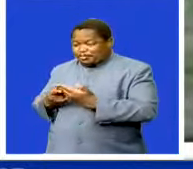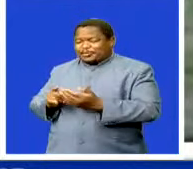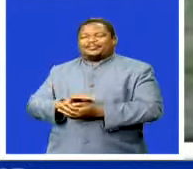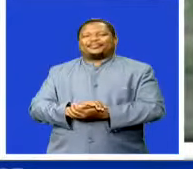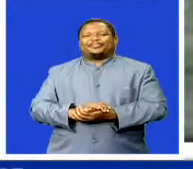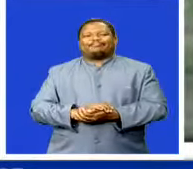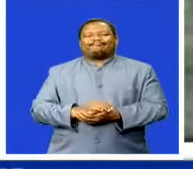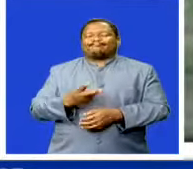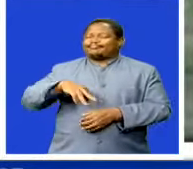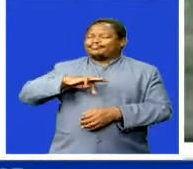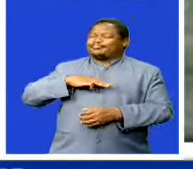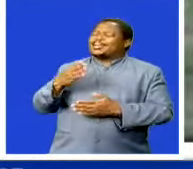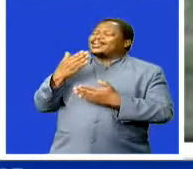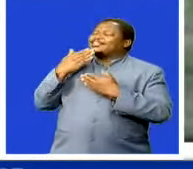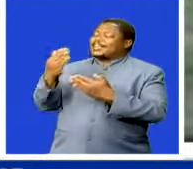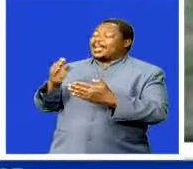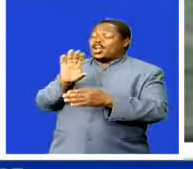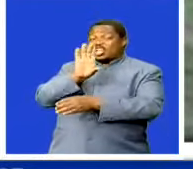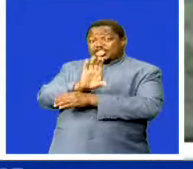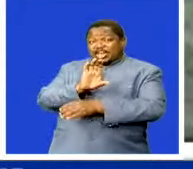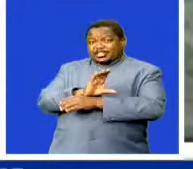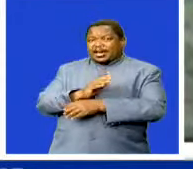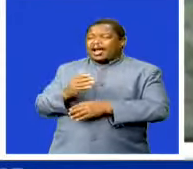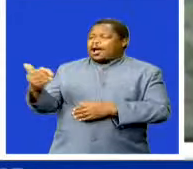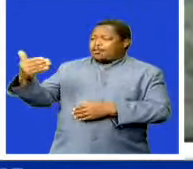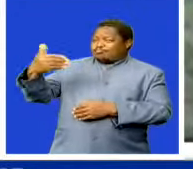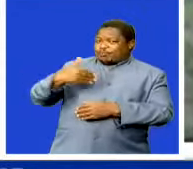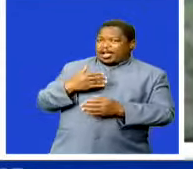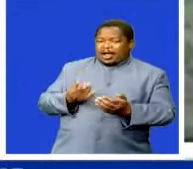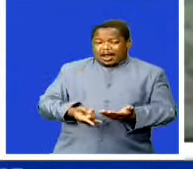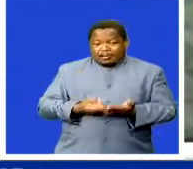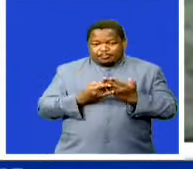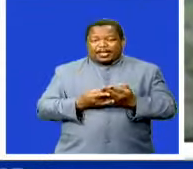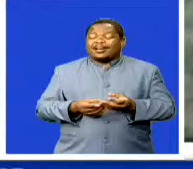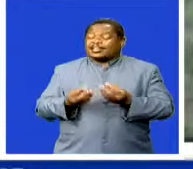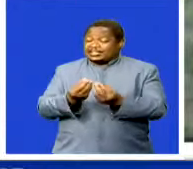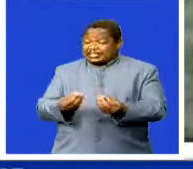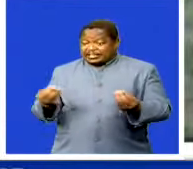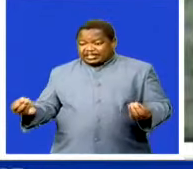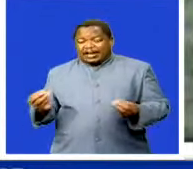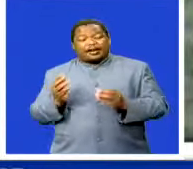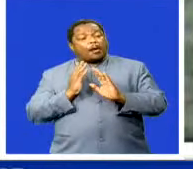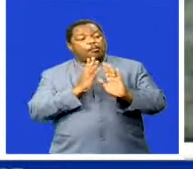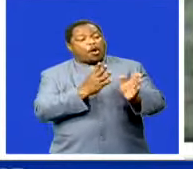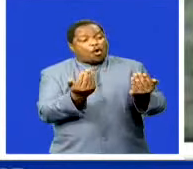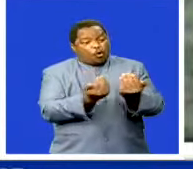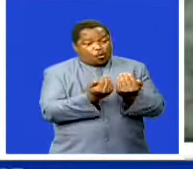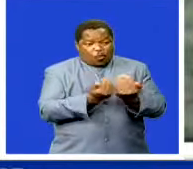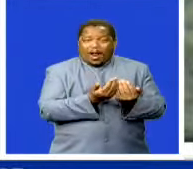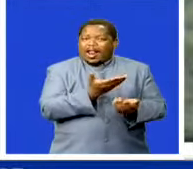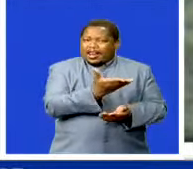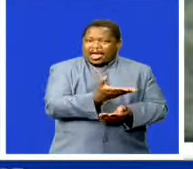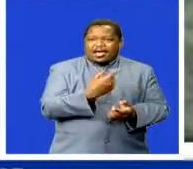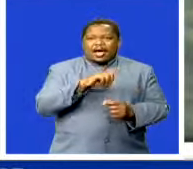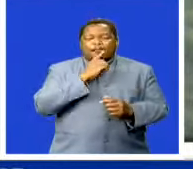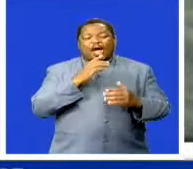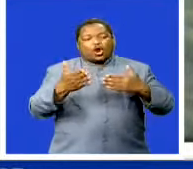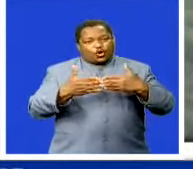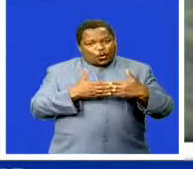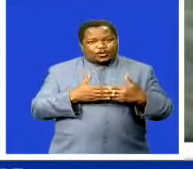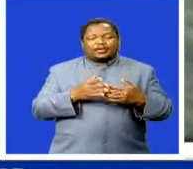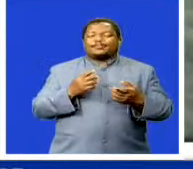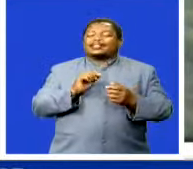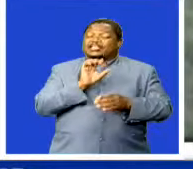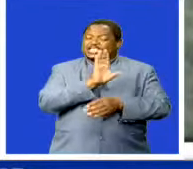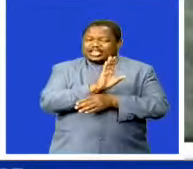abantu basitile beluthela abantwana bethu bakresha lana asilambi siyadla ngoba indlala ikhona nje